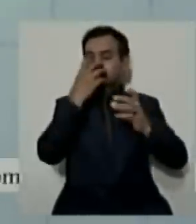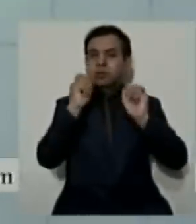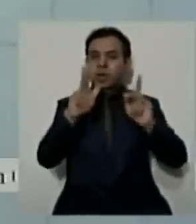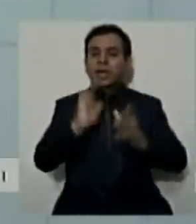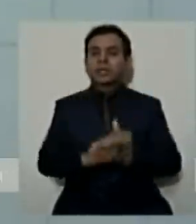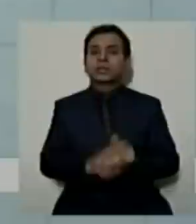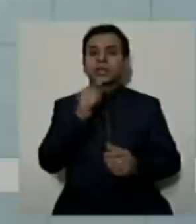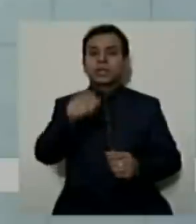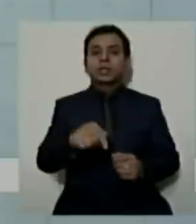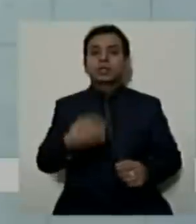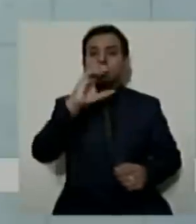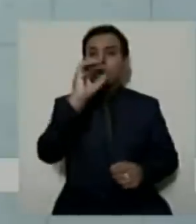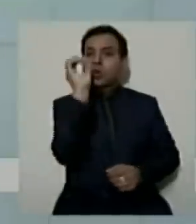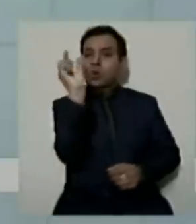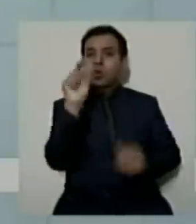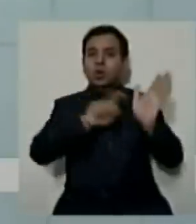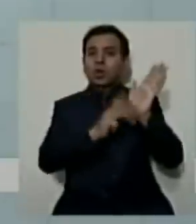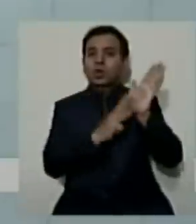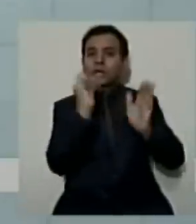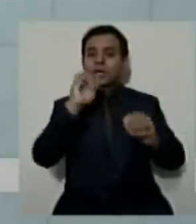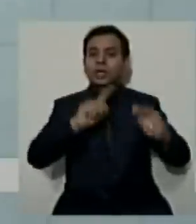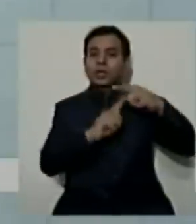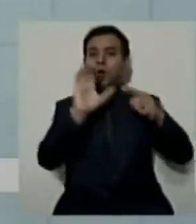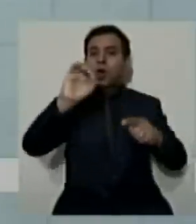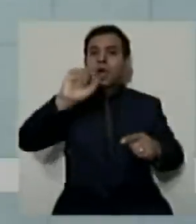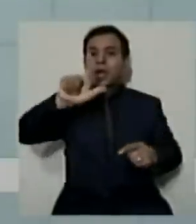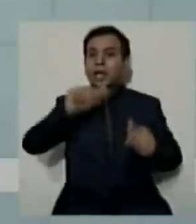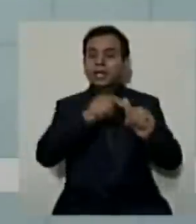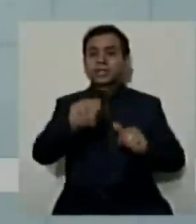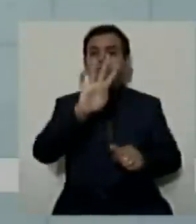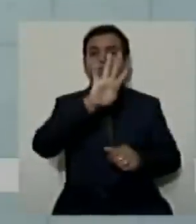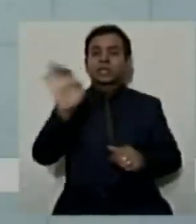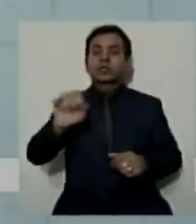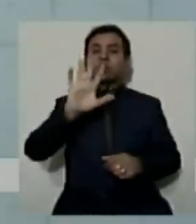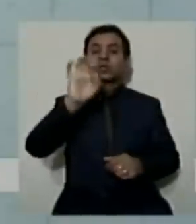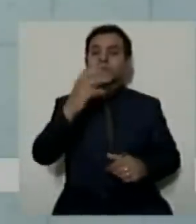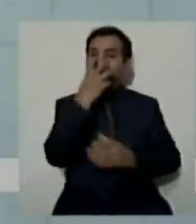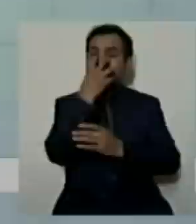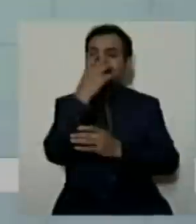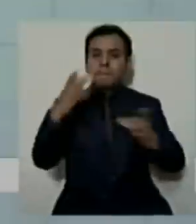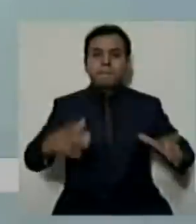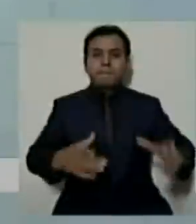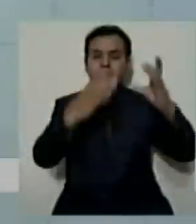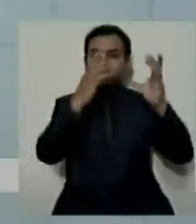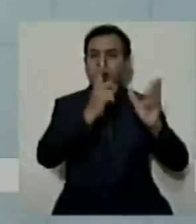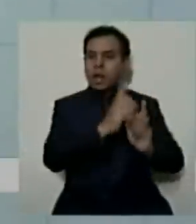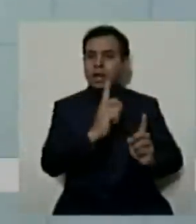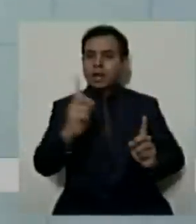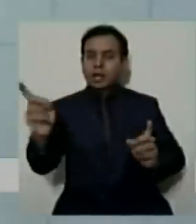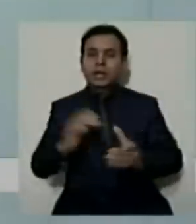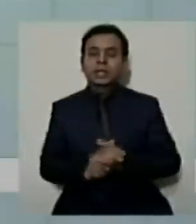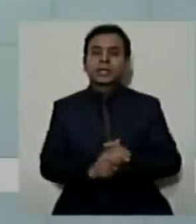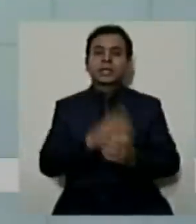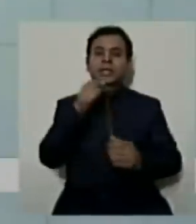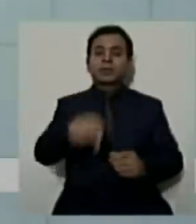কেন্দ্রীয়ভাবে অক্সিজেন সিলিন্ডার নেই, অক্সিজেন সরবরাহ নেই। কুয়েত মুক্তি হাসপাতালেও 120টি অক্সিজেন